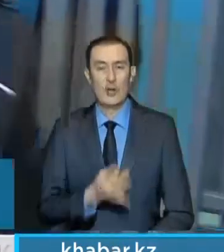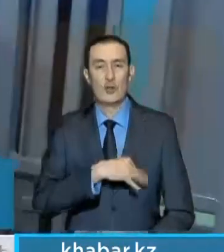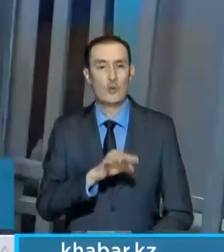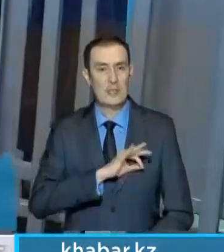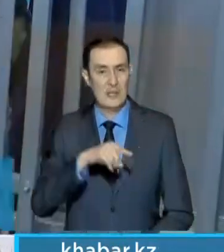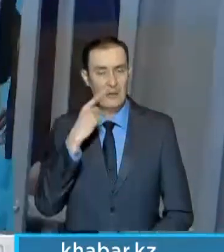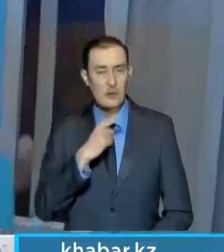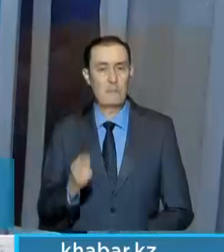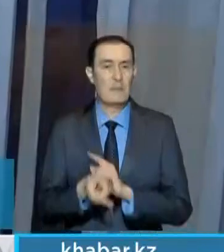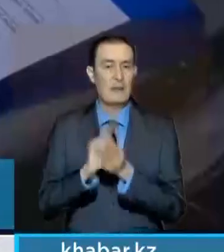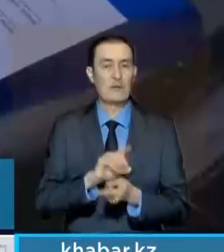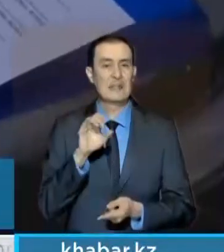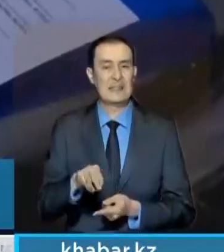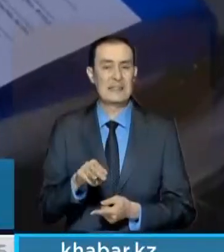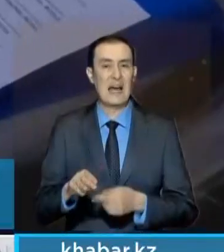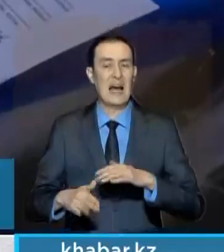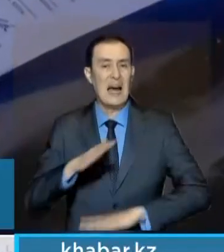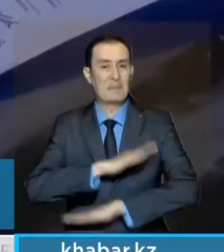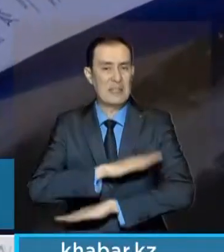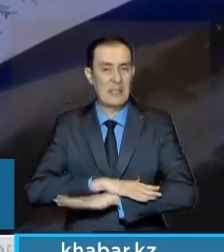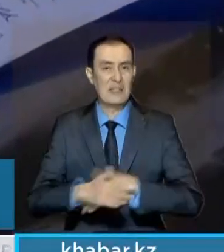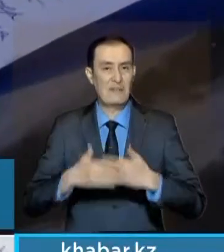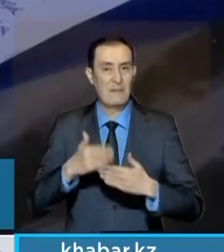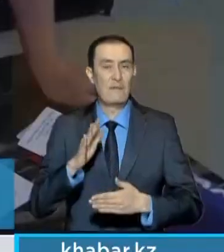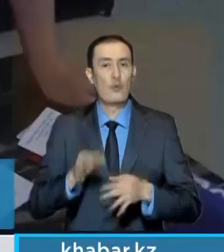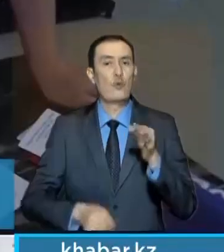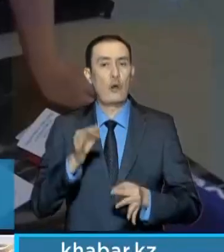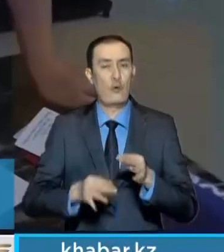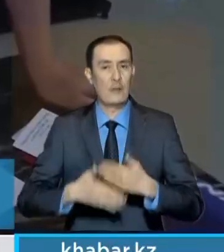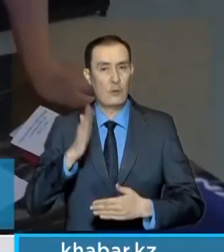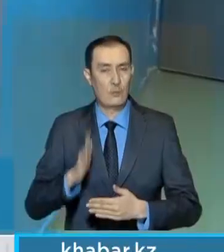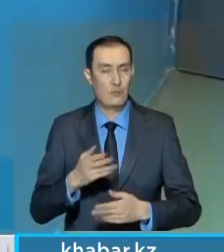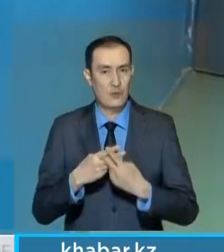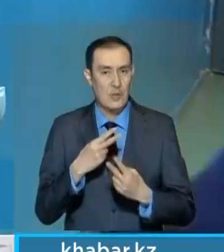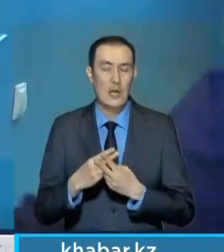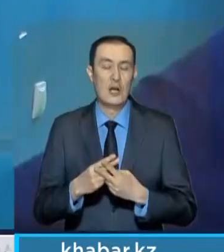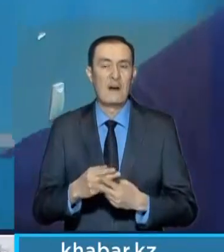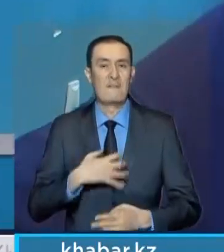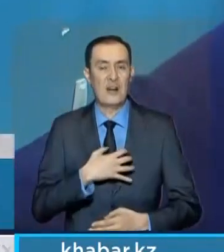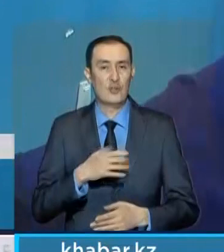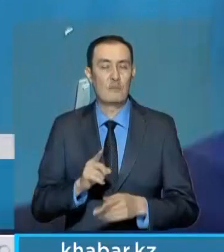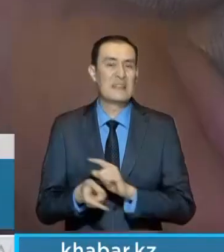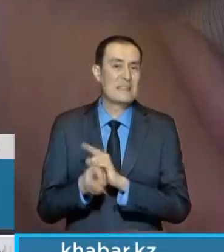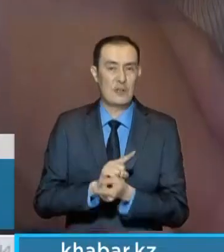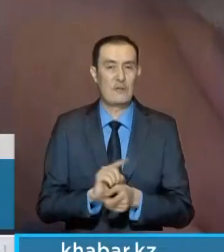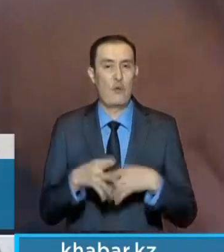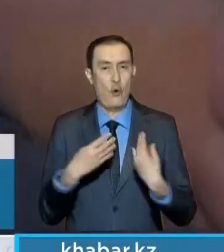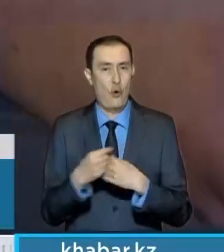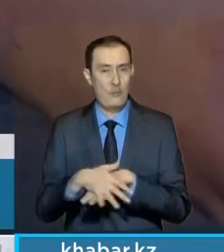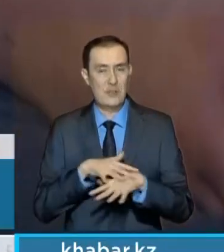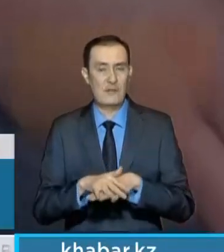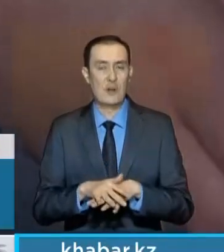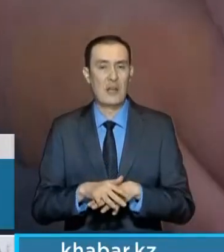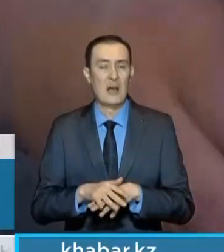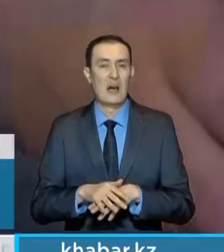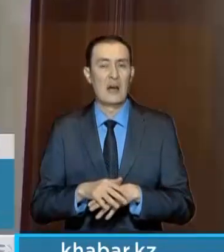говорят перевод статьи из административного кодекса в Уголовный станет важным шагом на пути к исцелению общества от ран и